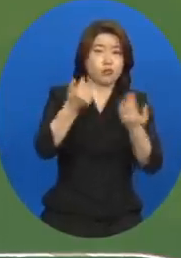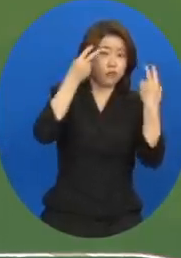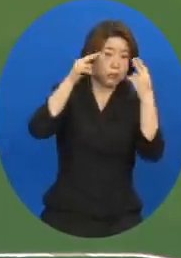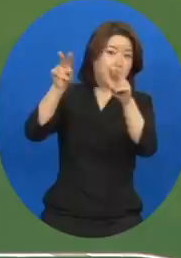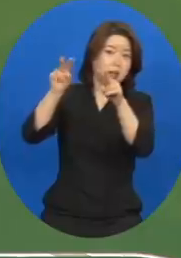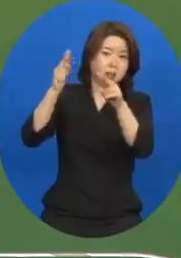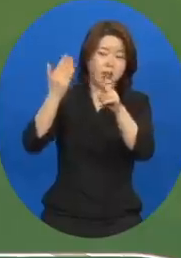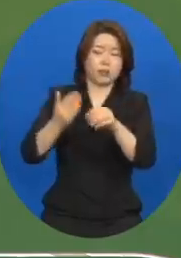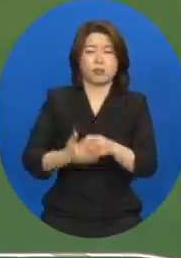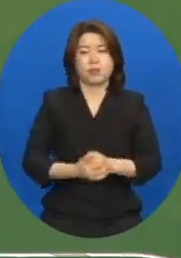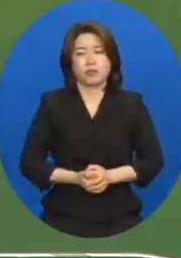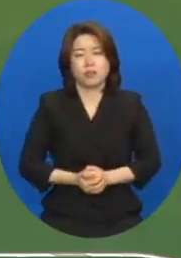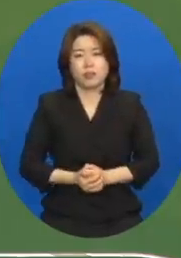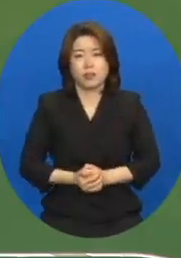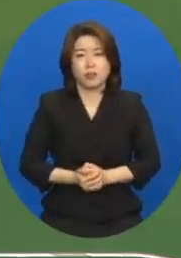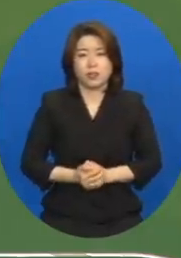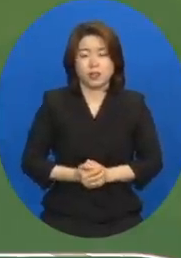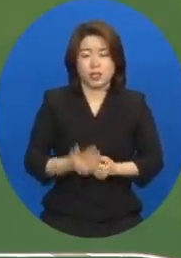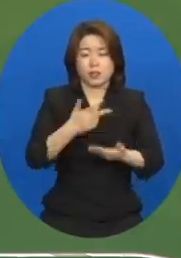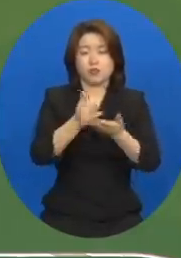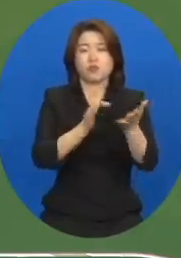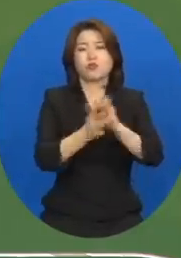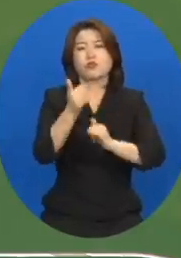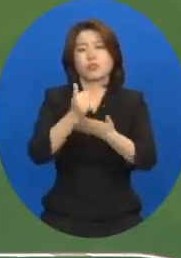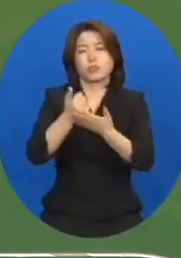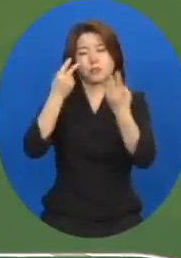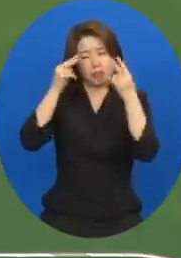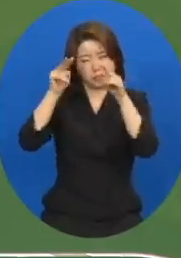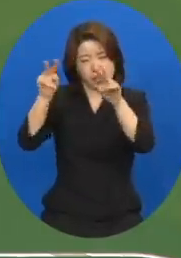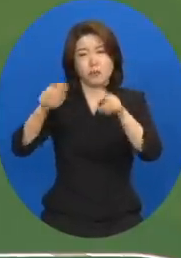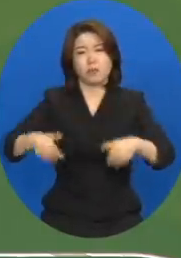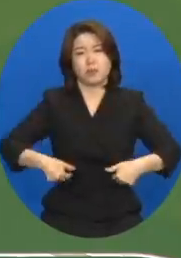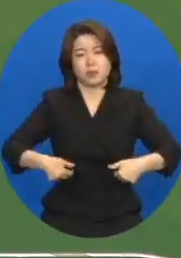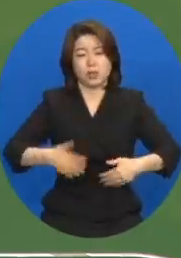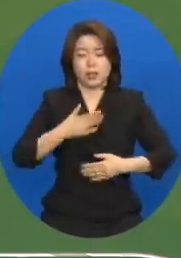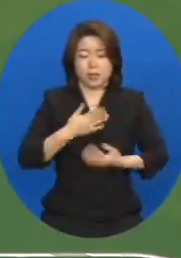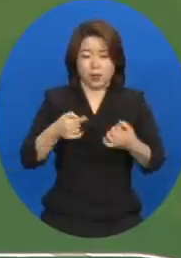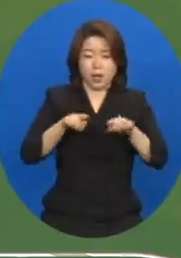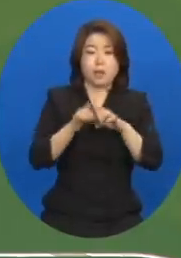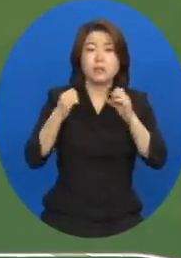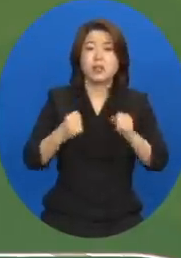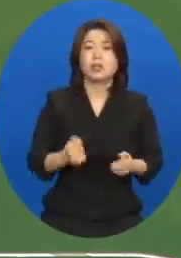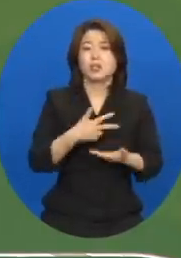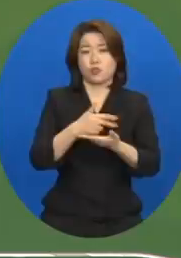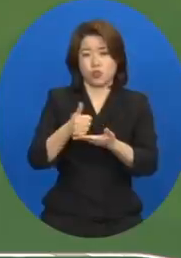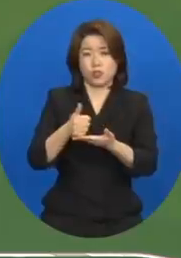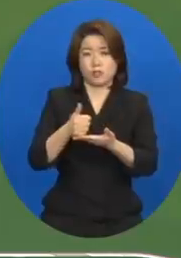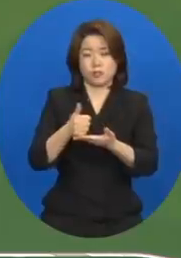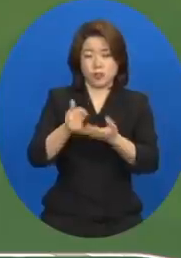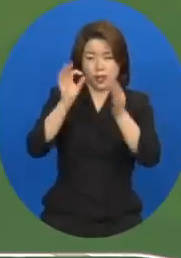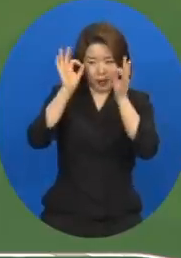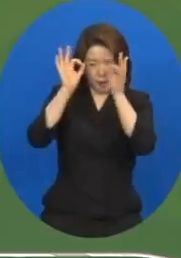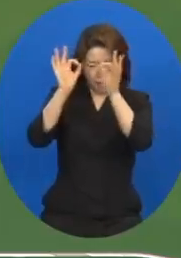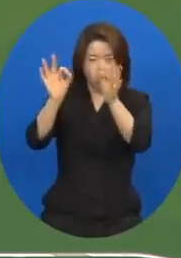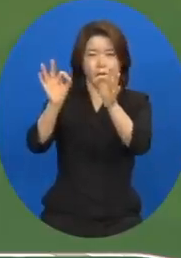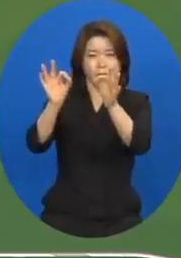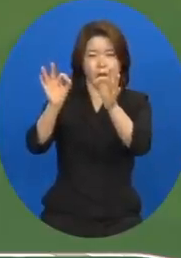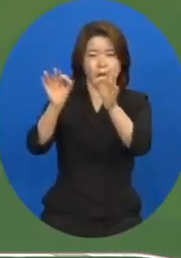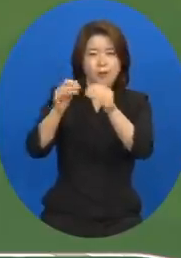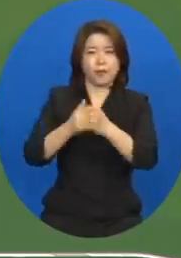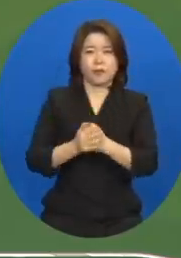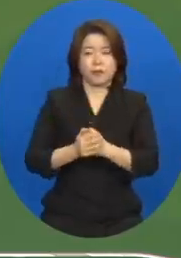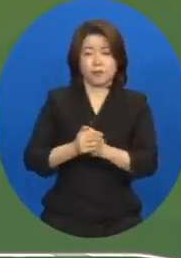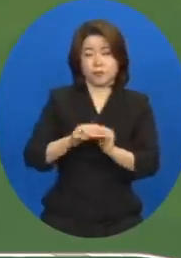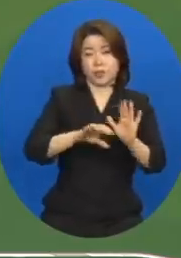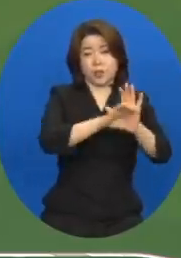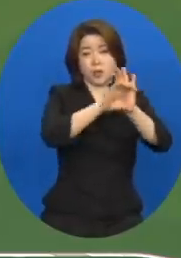돼요. 주 예수님을 바라봐야 돼요. 우리와 함께 계시는 주님. 그 주님만 주목해야 돼요.